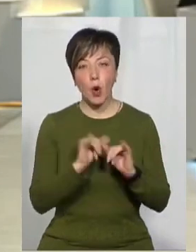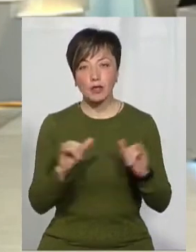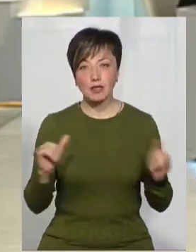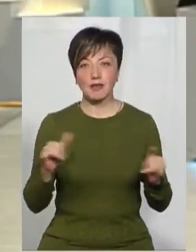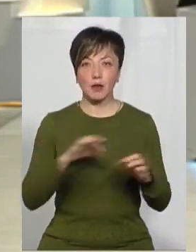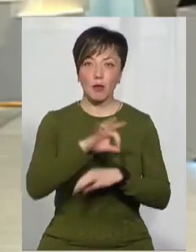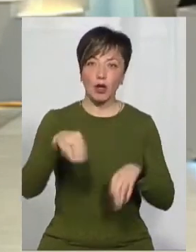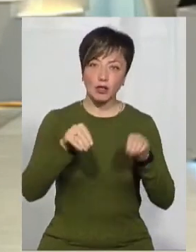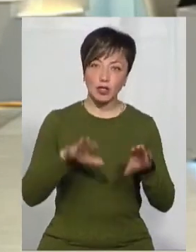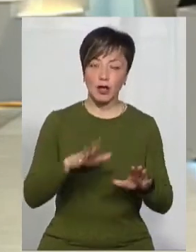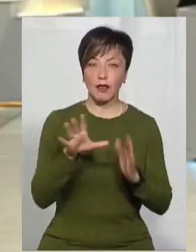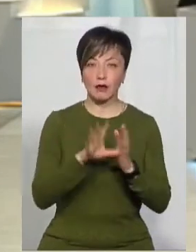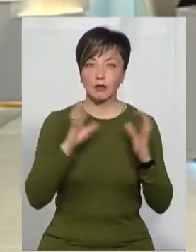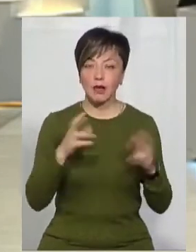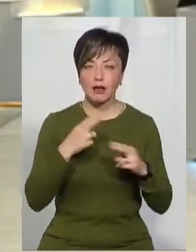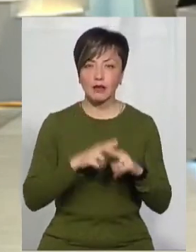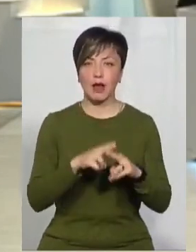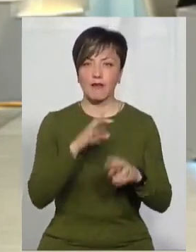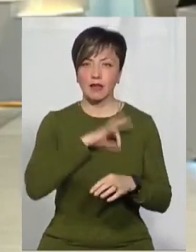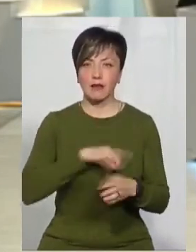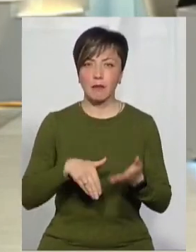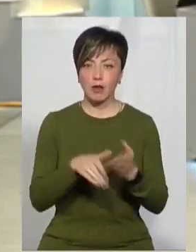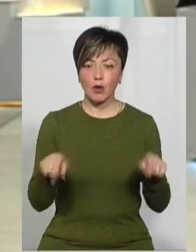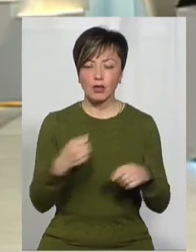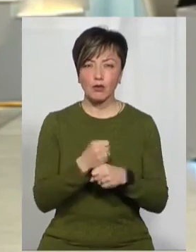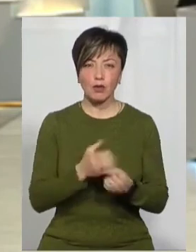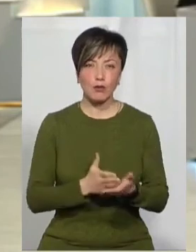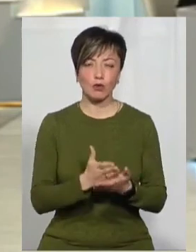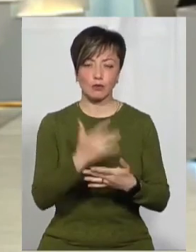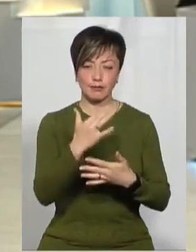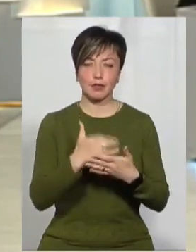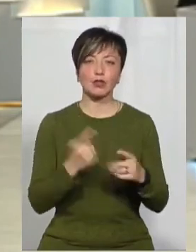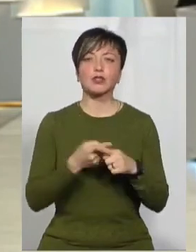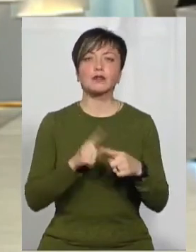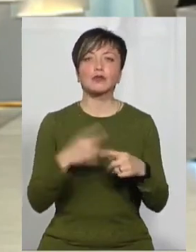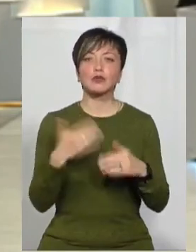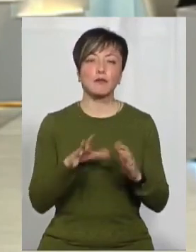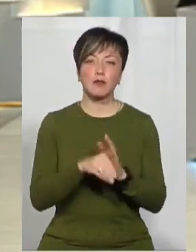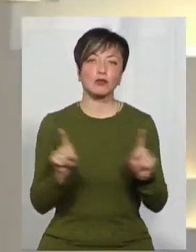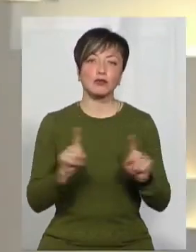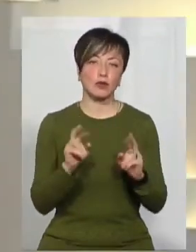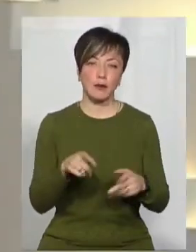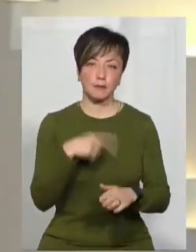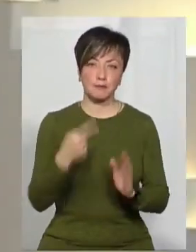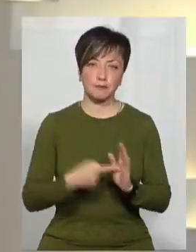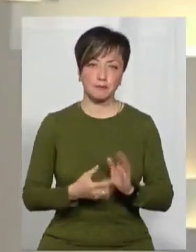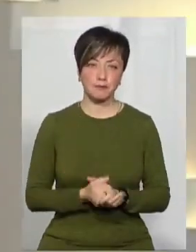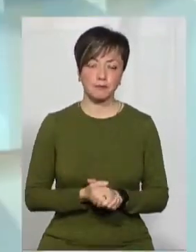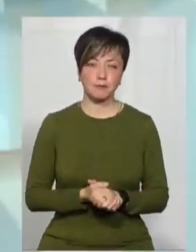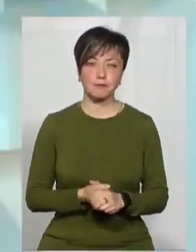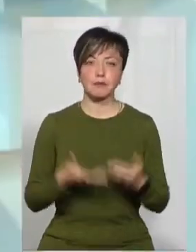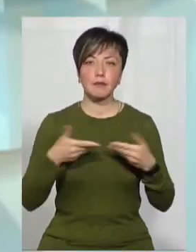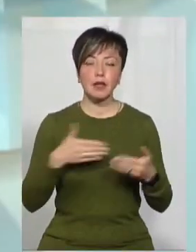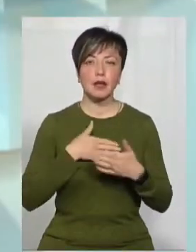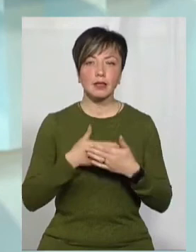сучасних енергозберігаючих технологій, ефективних методів організації робіт та послуг. От що із цього вже впроваджується і як? Ну, дивіться, ми дуже активно